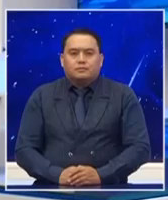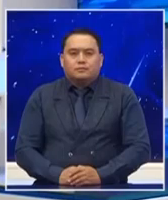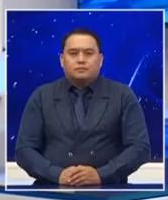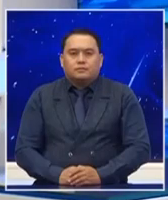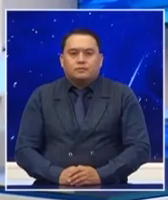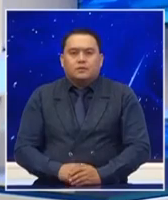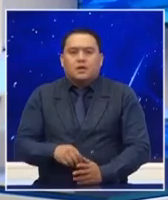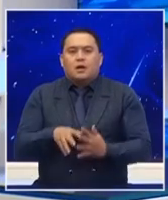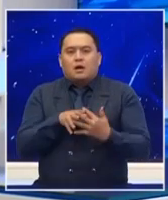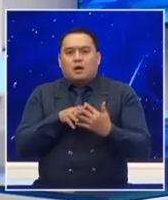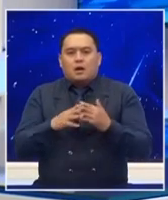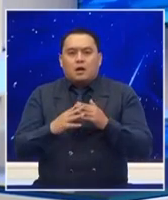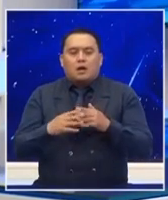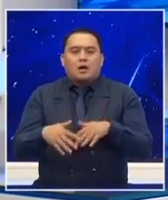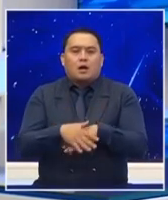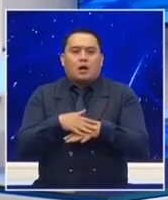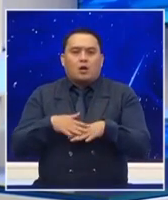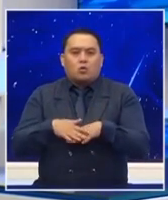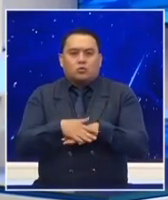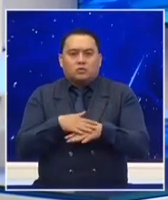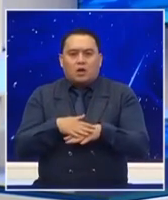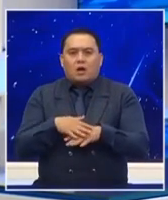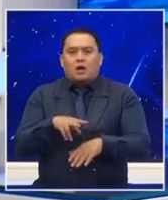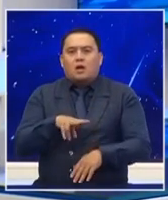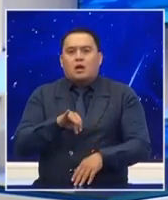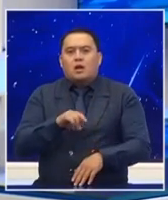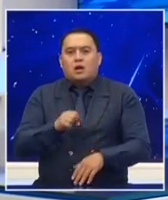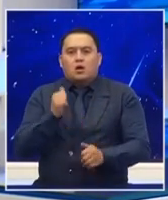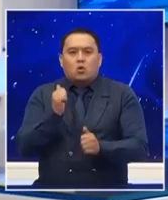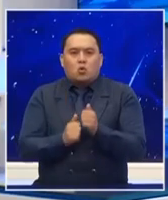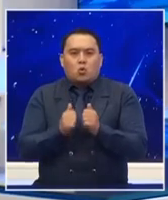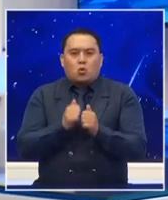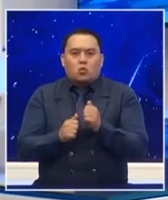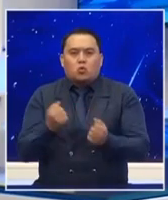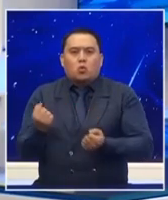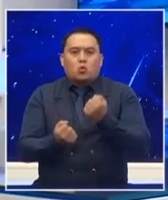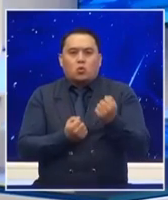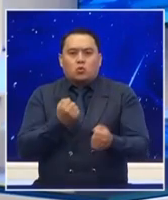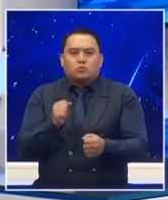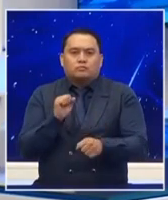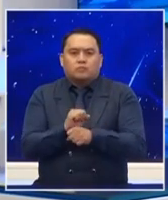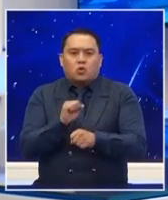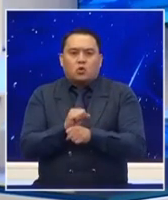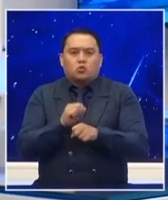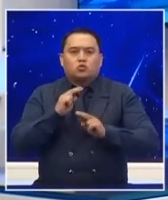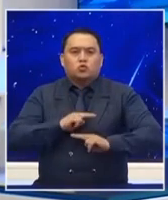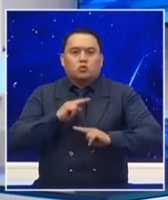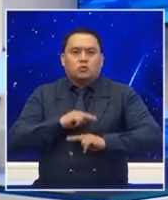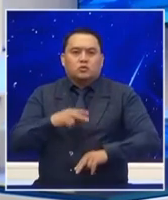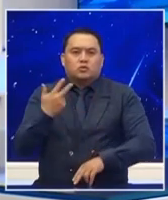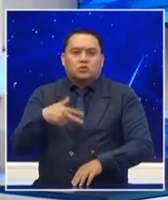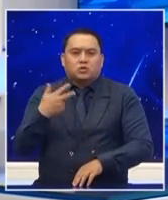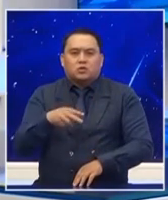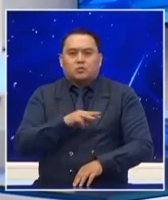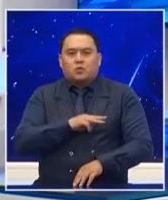Алақандай ауылдағы кептеліс. Іле ауданы Ашылы ауылына кіреберісте күнделікті көлік тығыны болады. Жұрт жұмысқа жарты сағаттап кешігеміз